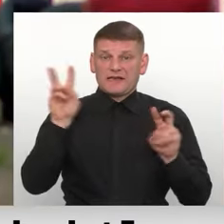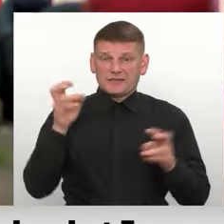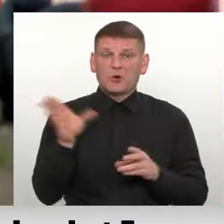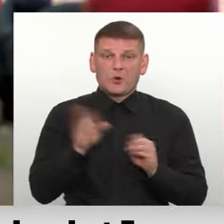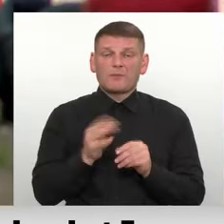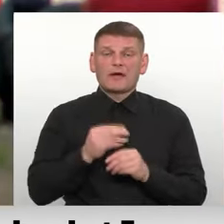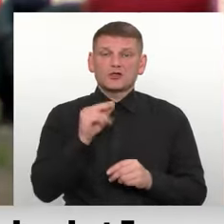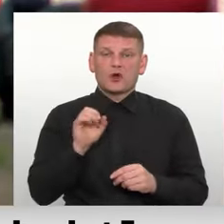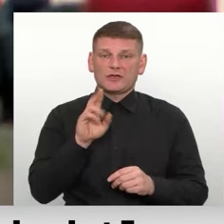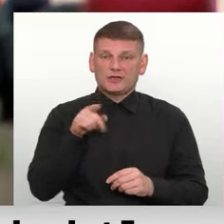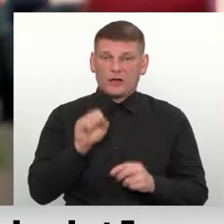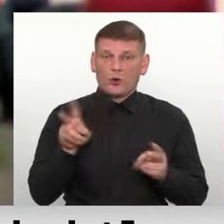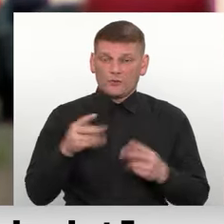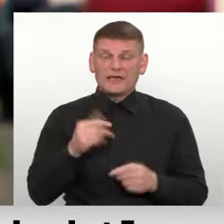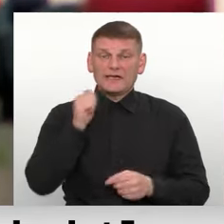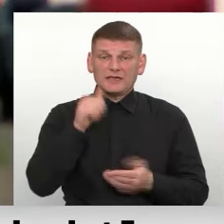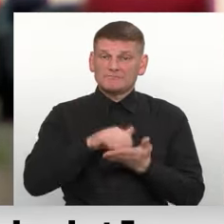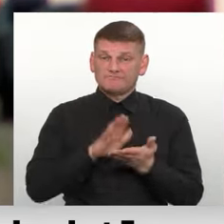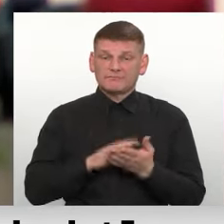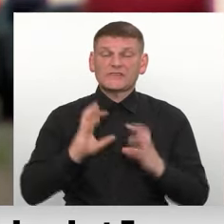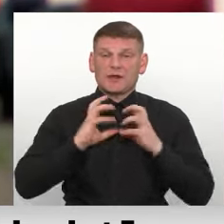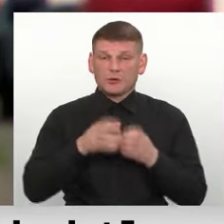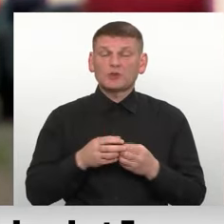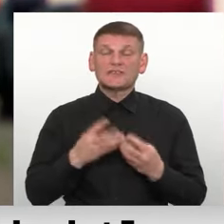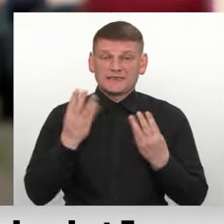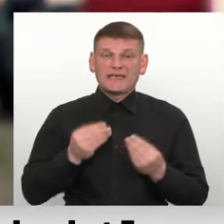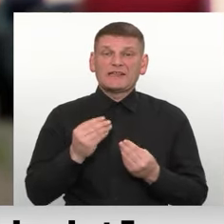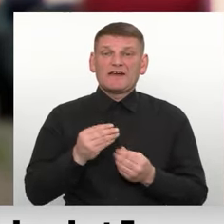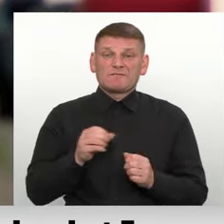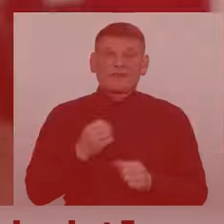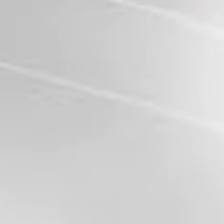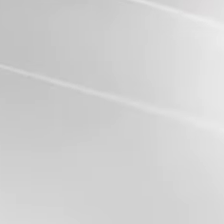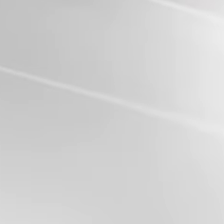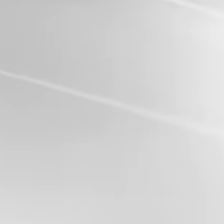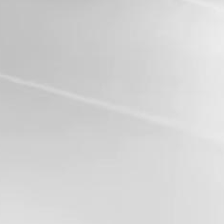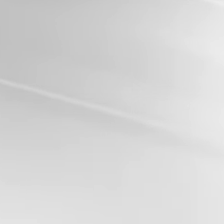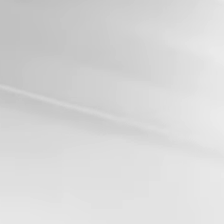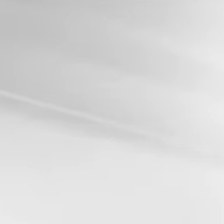Zonta klubu. Rīt atzīmē starptautisko dienu vardarbības izskaušanai pret sievietēm.